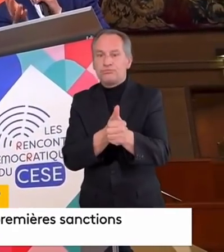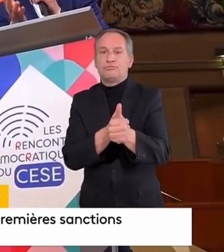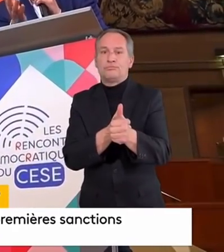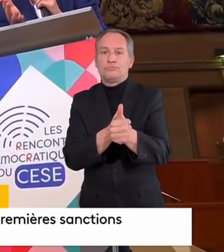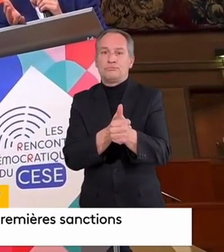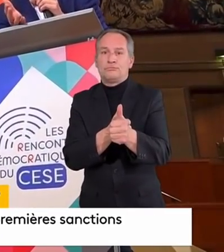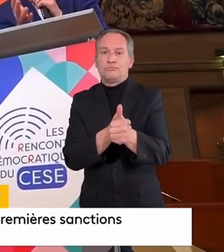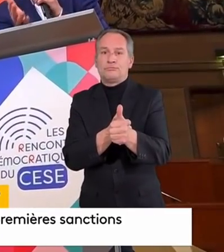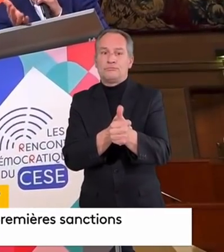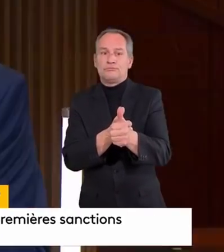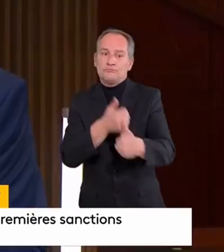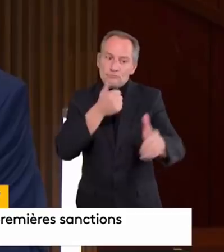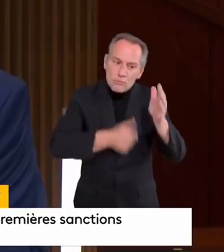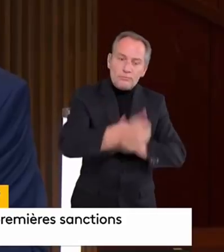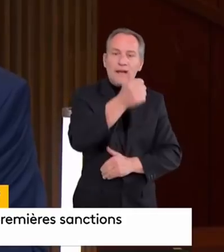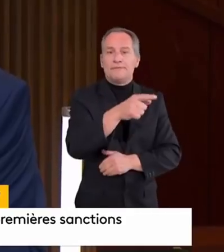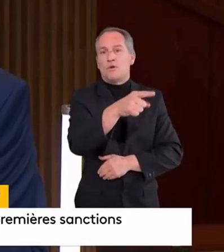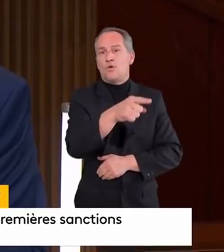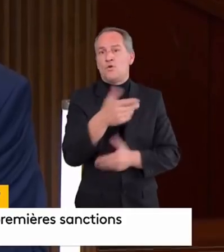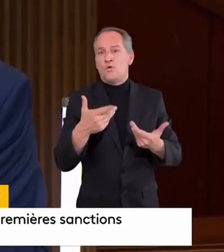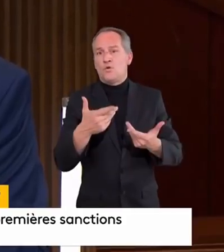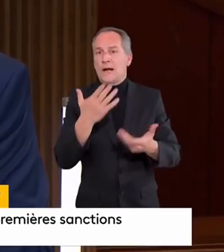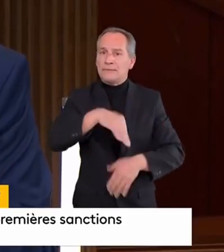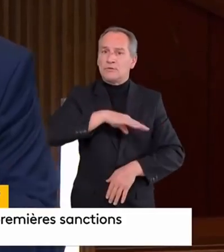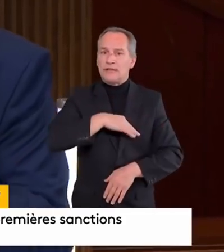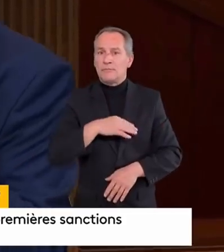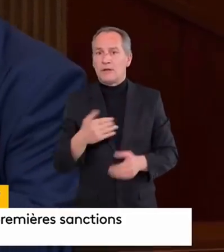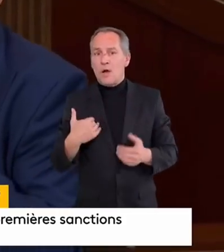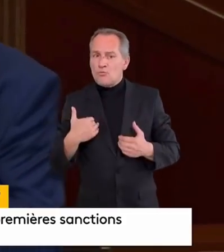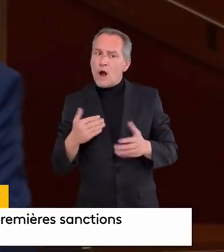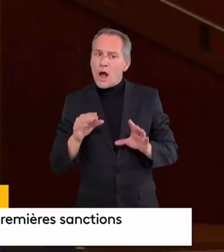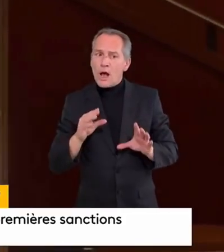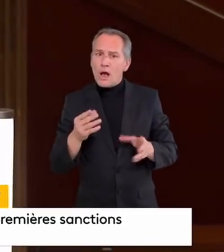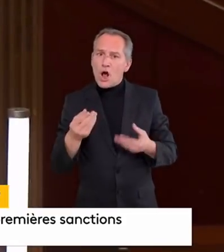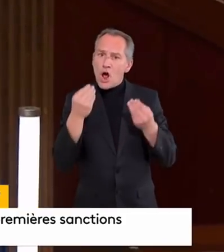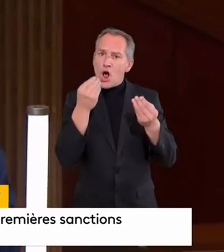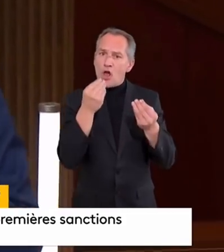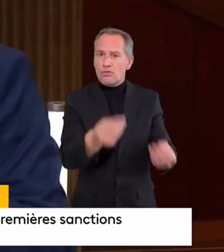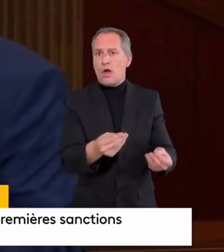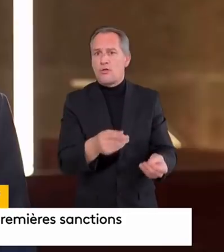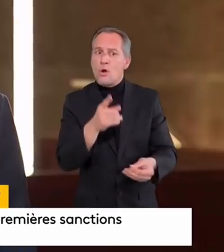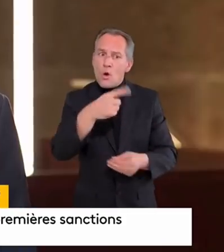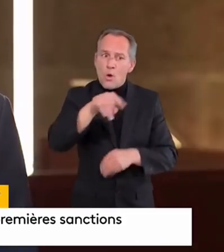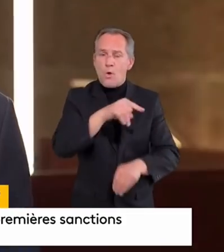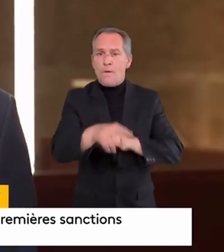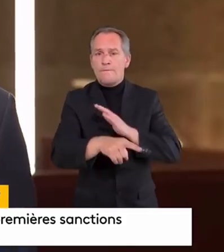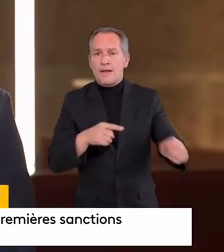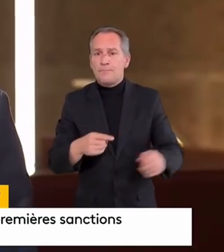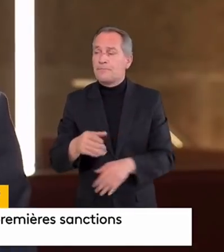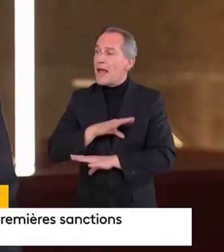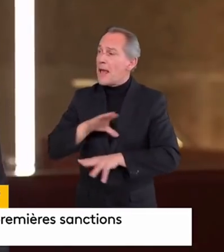on, à eux, j'ai confiance de Merci leur donner Fabien les Roussel. Clés du camion. Merci. Les clés du pédalo. Ce sera le mot de la fin. Merci beaucoup, Fabien Merci Roussel. Merci à vous.